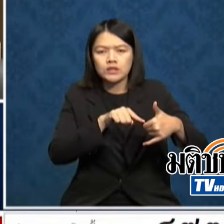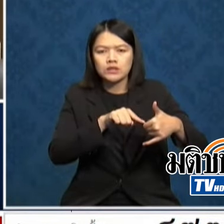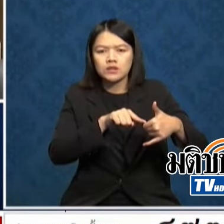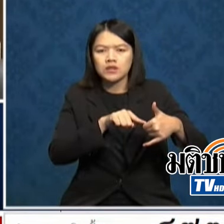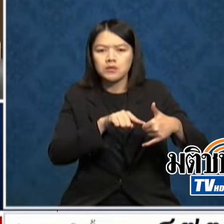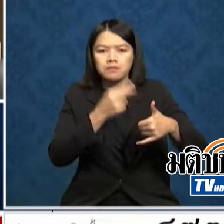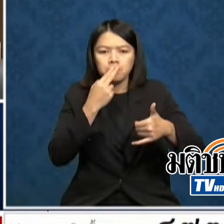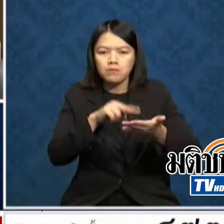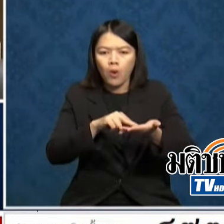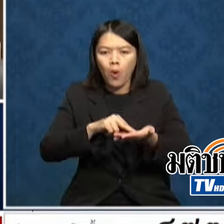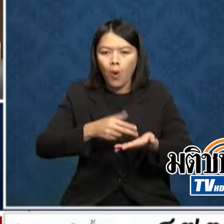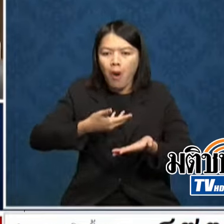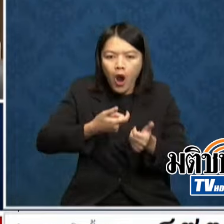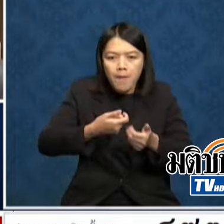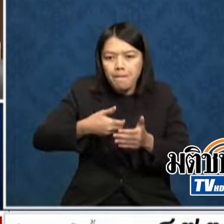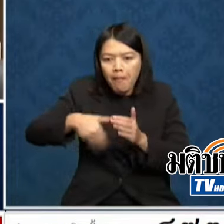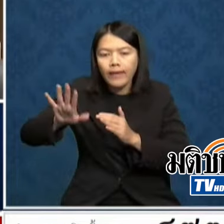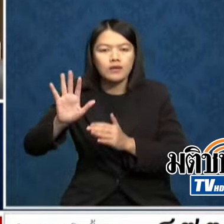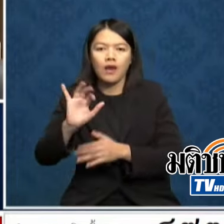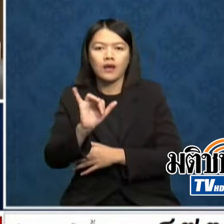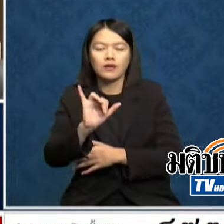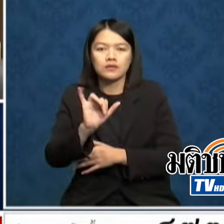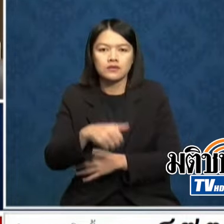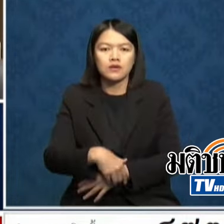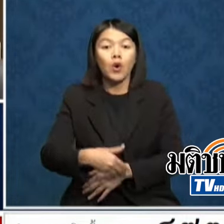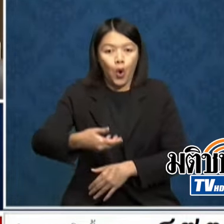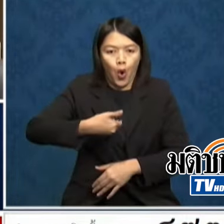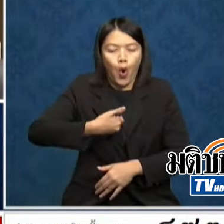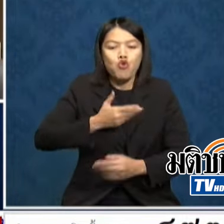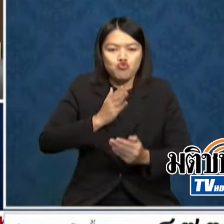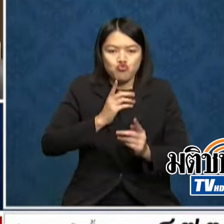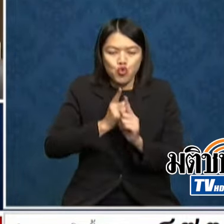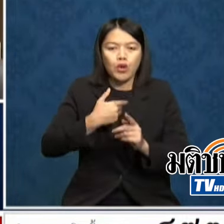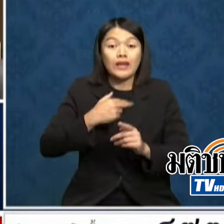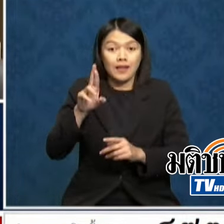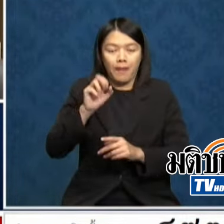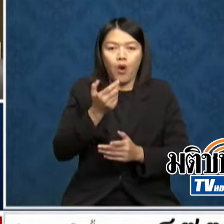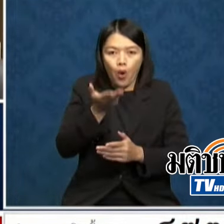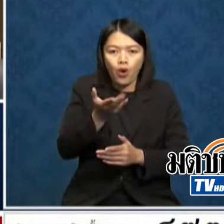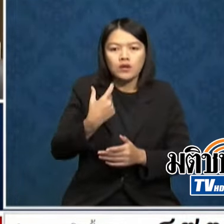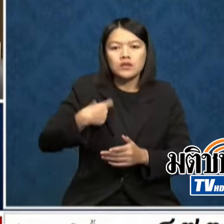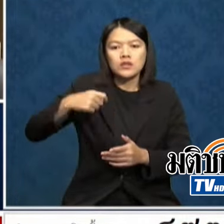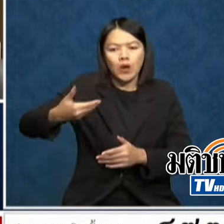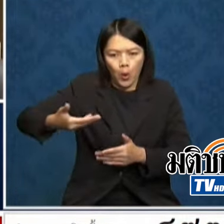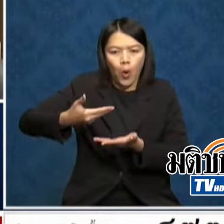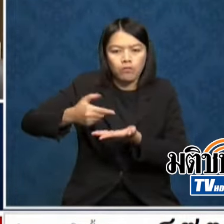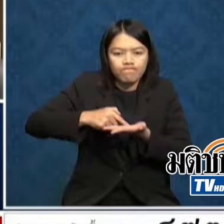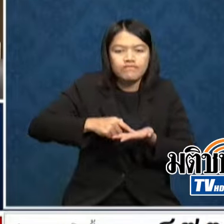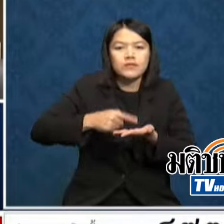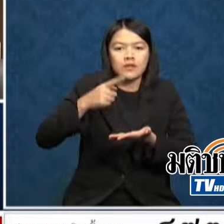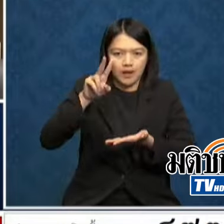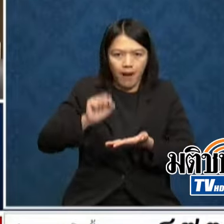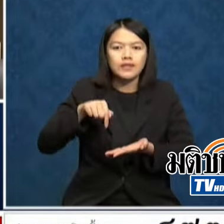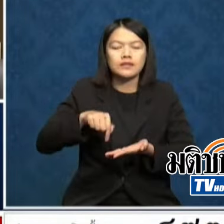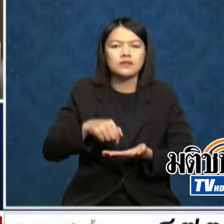ก็ไม่มีหนังสือว่าขอไปดำเนินคดีถ้าเขาขอก็ต้องมาขออนุญาตต่อสภาหรือศาลขอก็ต้องมาอนุญาตที่สภานะครับ